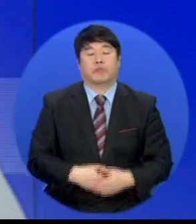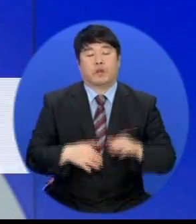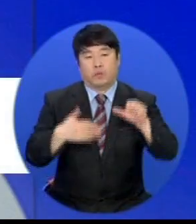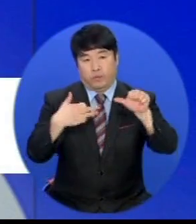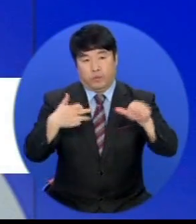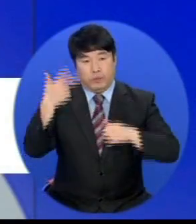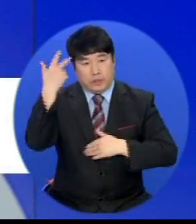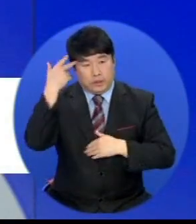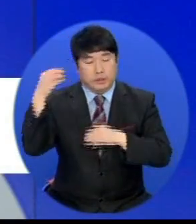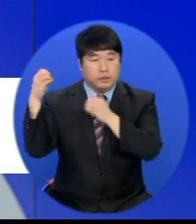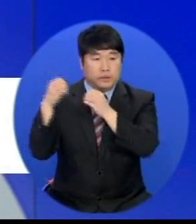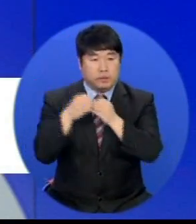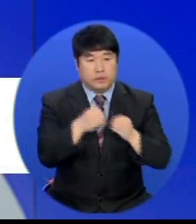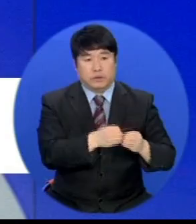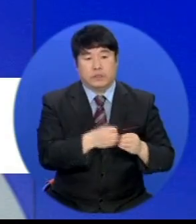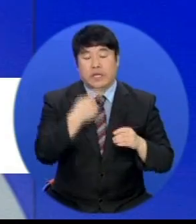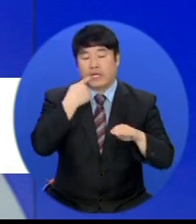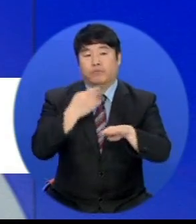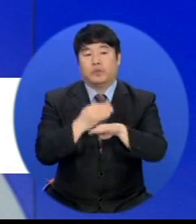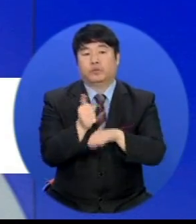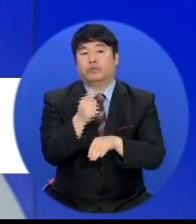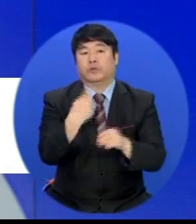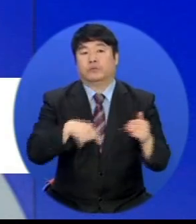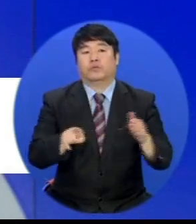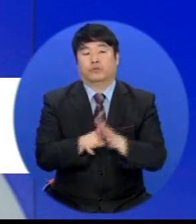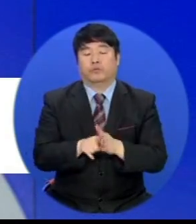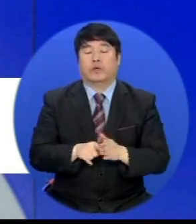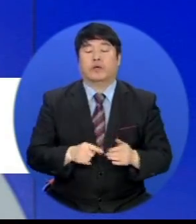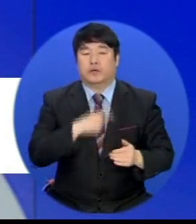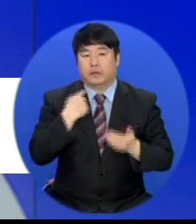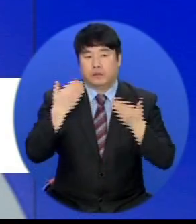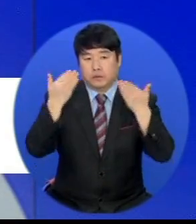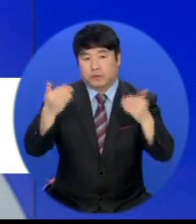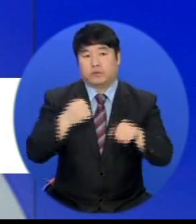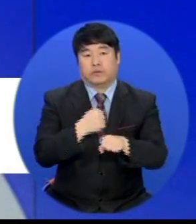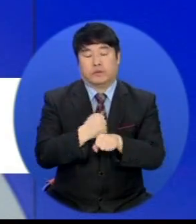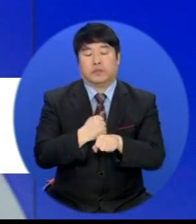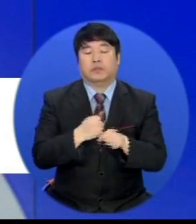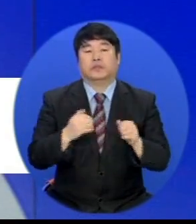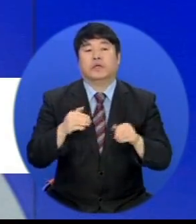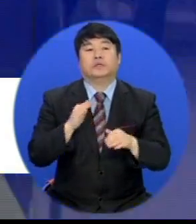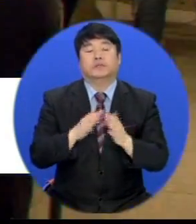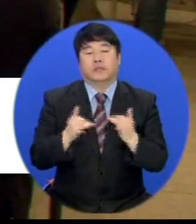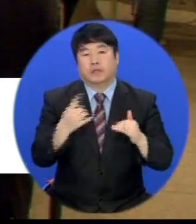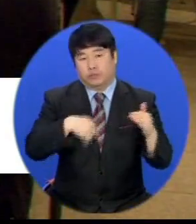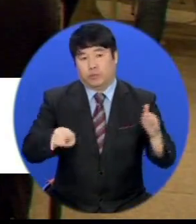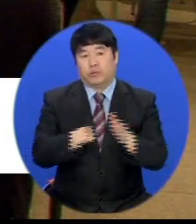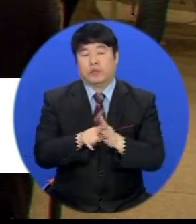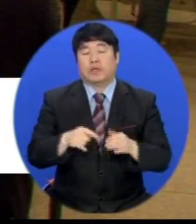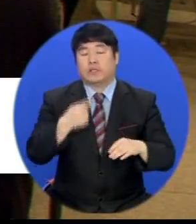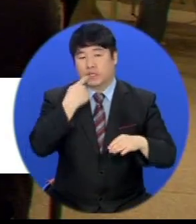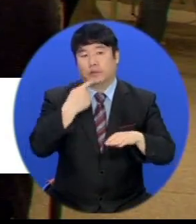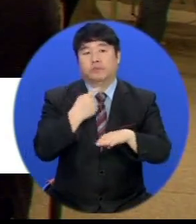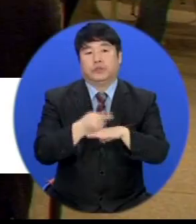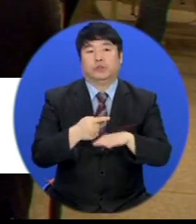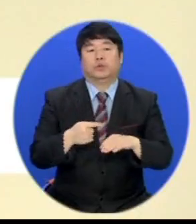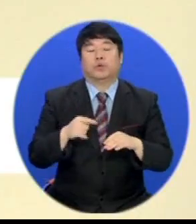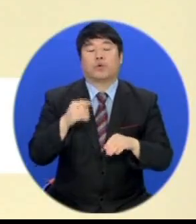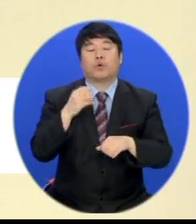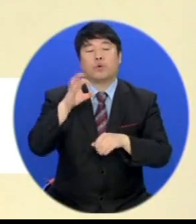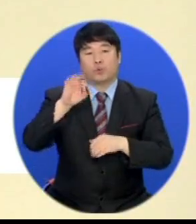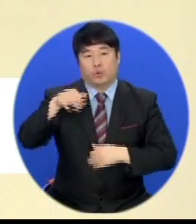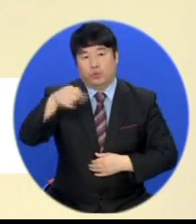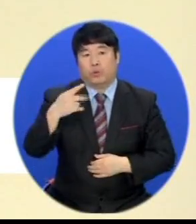5.18 정신계승 등 민주화를 위해 헌신한 민족 민주열사를 기리기 위한 민주유공자법이 제정돼야 한다는